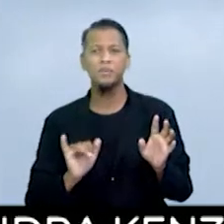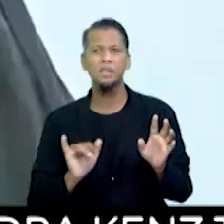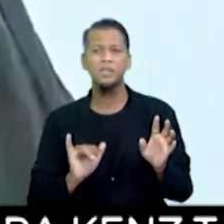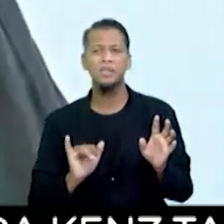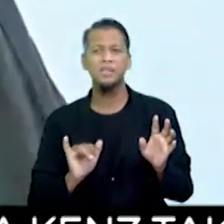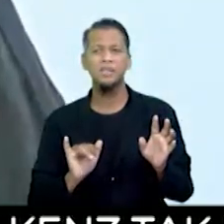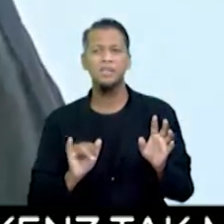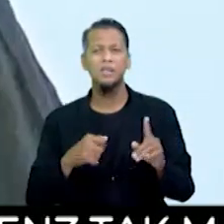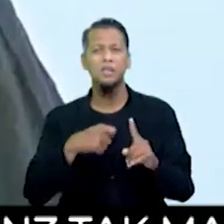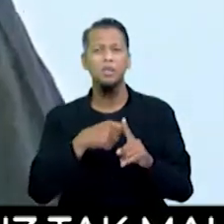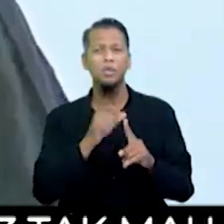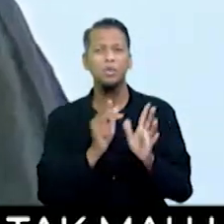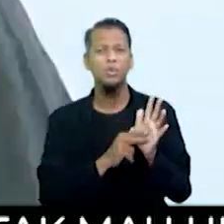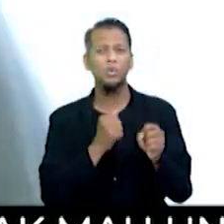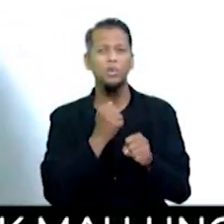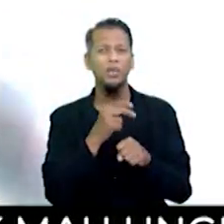produksi dikerjakan 3 pekan.